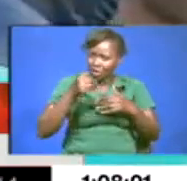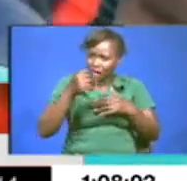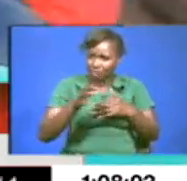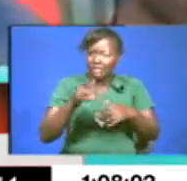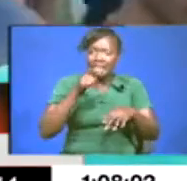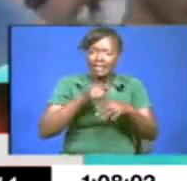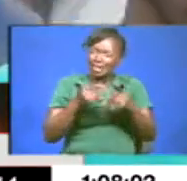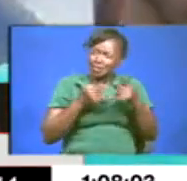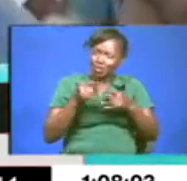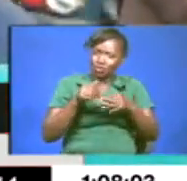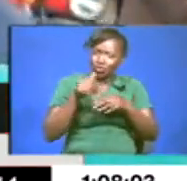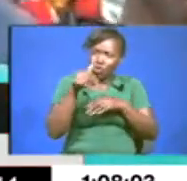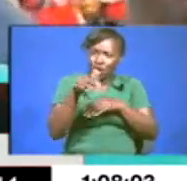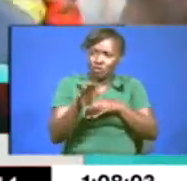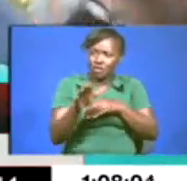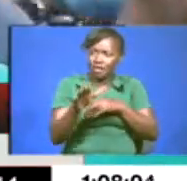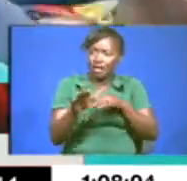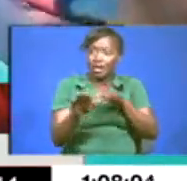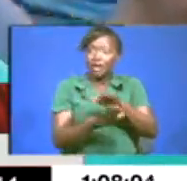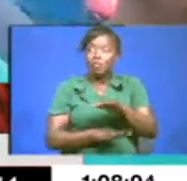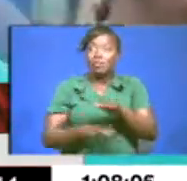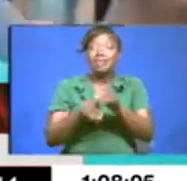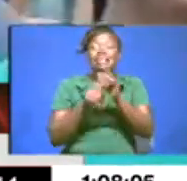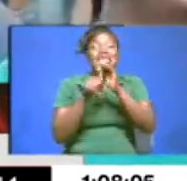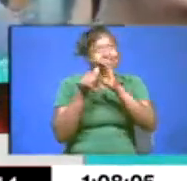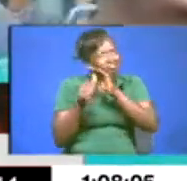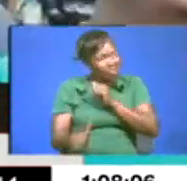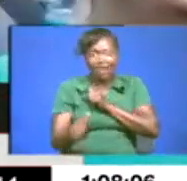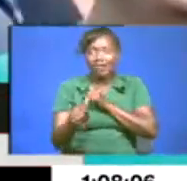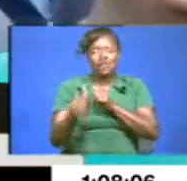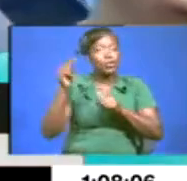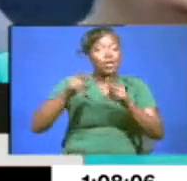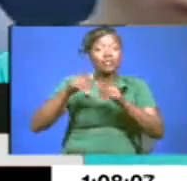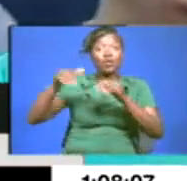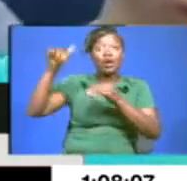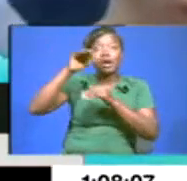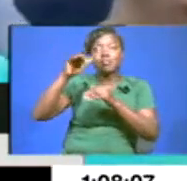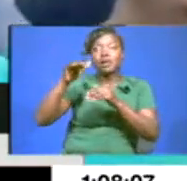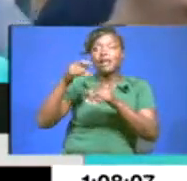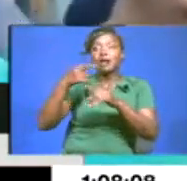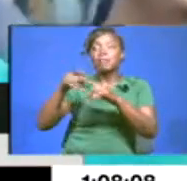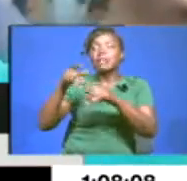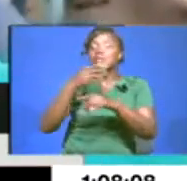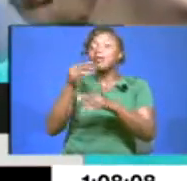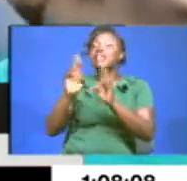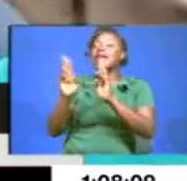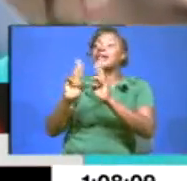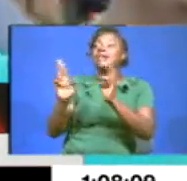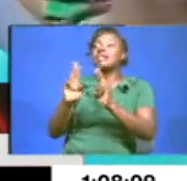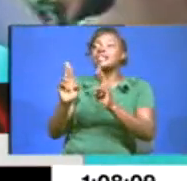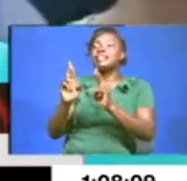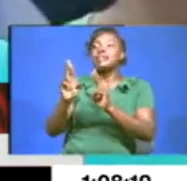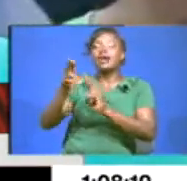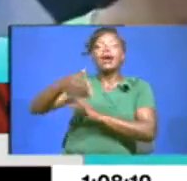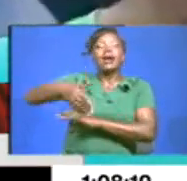kutoka, hapo chini unajua ni mbali hata ukisimama ufiki huku juu. Bahati nzuri nikapata jamaa alikuwa amesimama hapa tayari, akanyoshia mkono akaniambia bwana